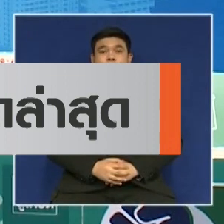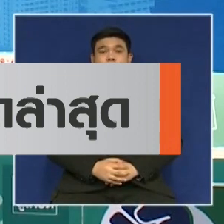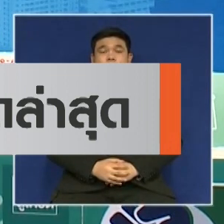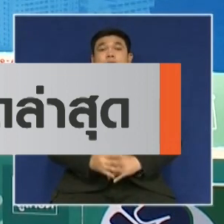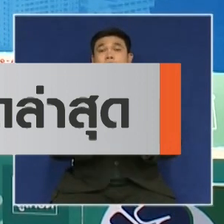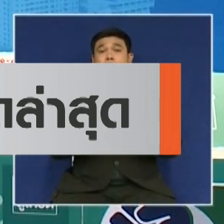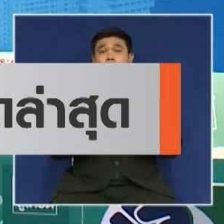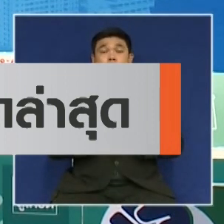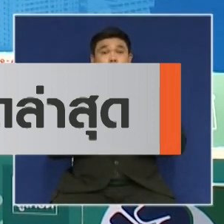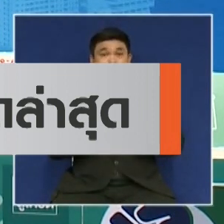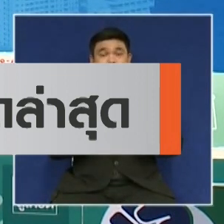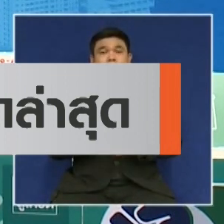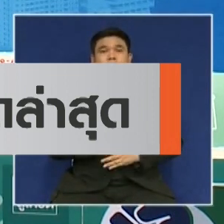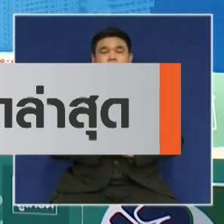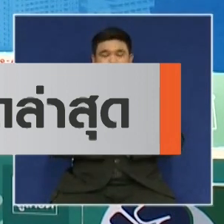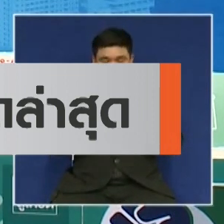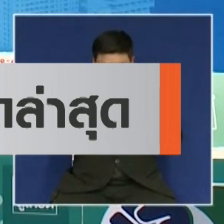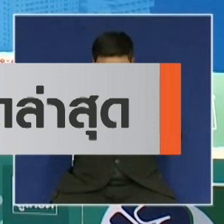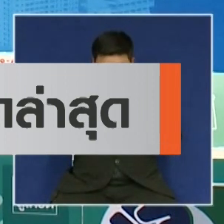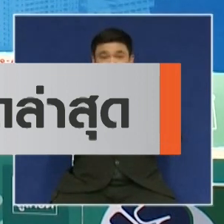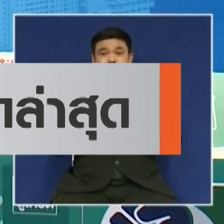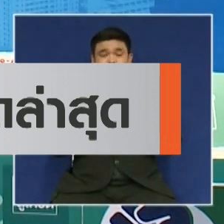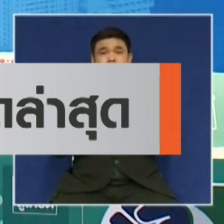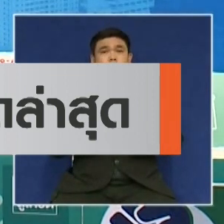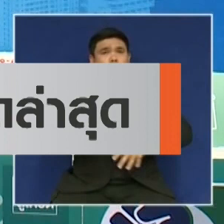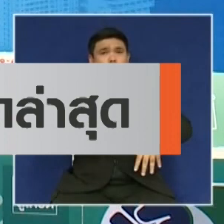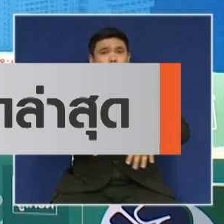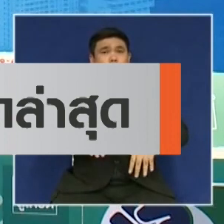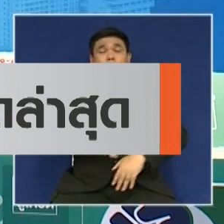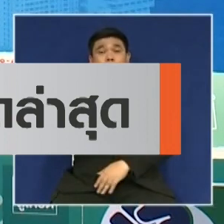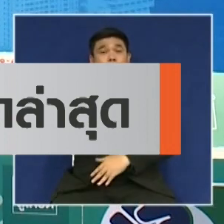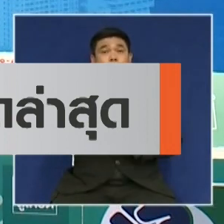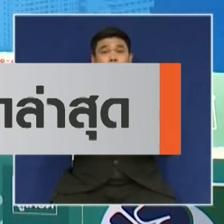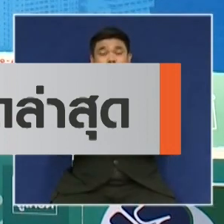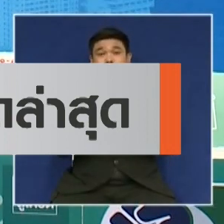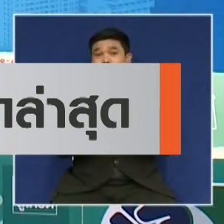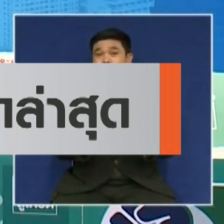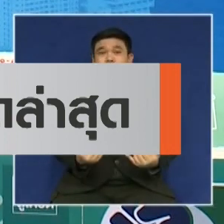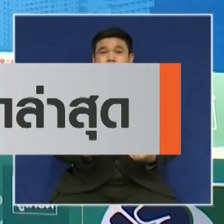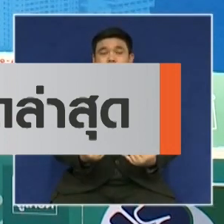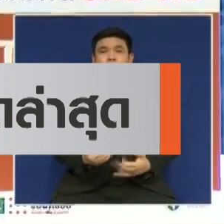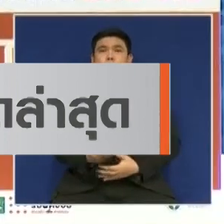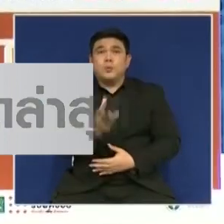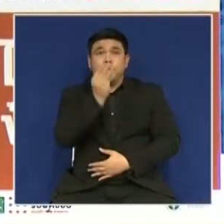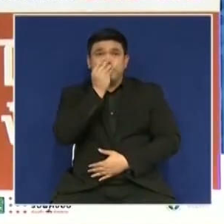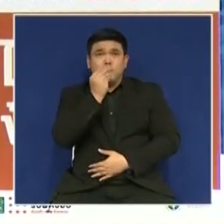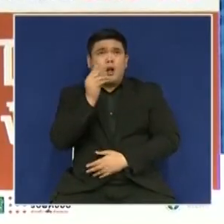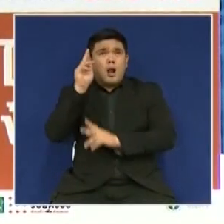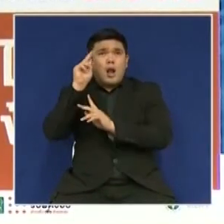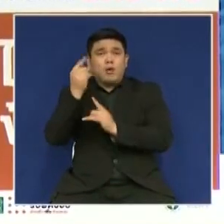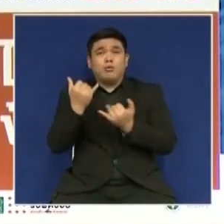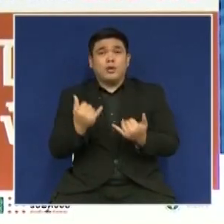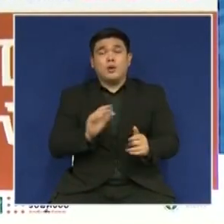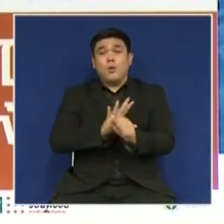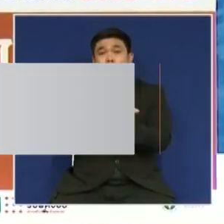ขอบคุณอาจารย์ประการนะครับแล้วก็สวัสดีพี่น้องประชาชนรวมทั้งสื่อมวลชนที่กำลังรับชมสถานการณ์โรคโควิ